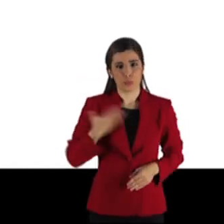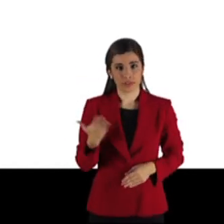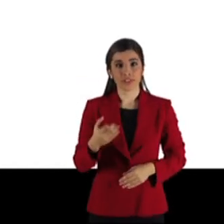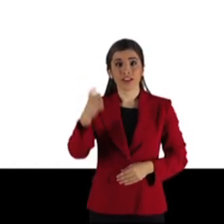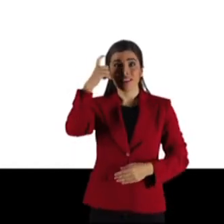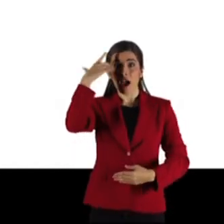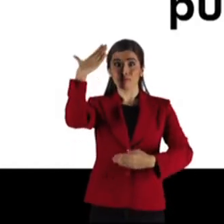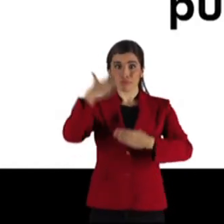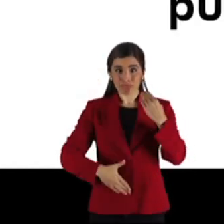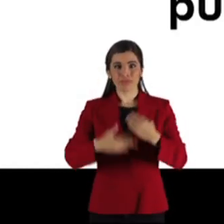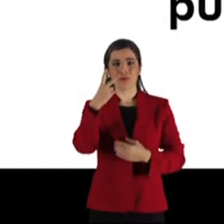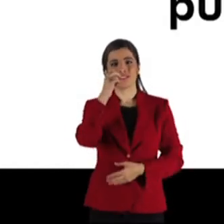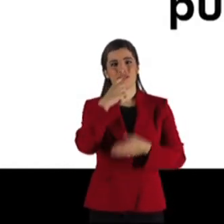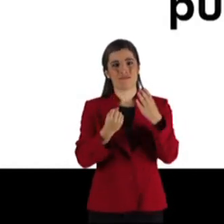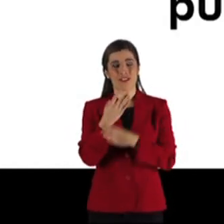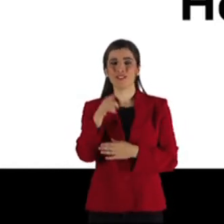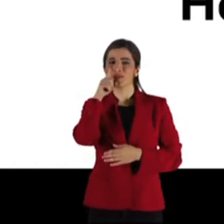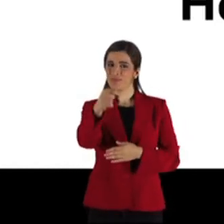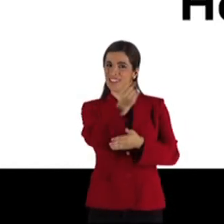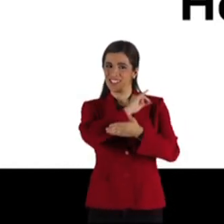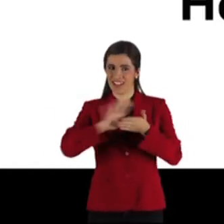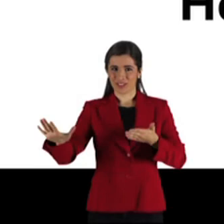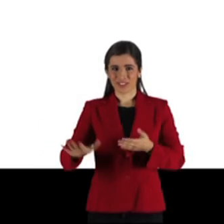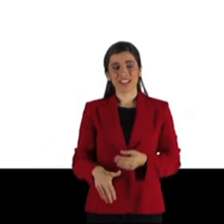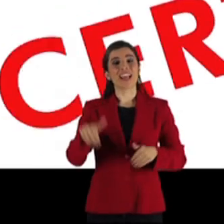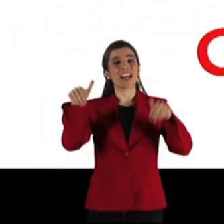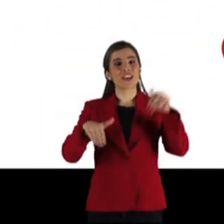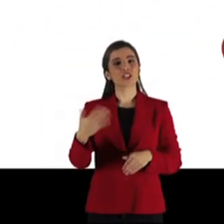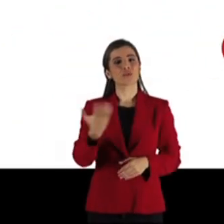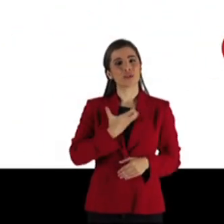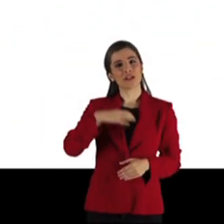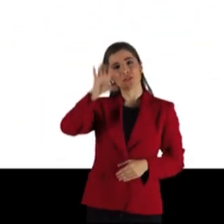maig. Pots enviar el teu vot fins al 20 de maig per correu certificat. És gratis.